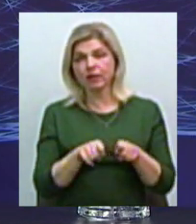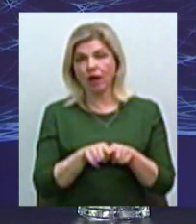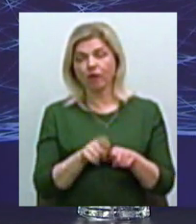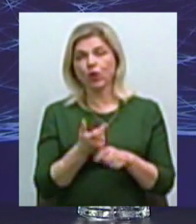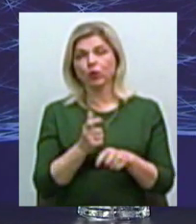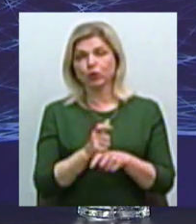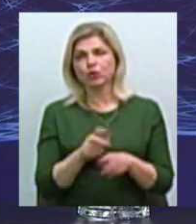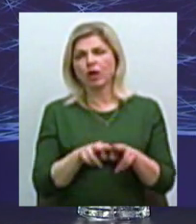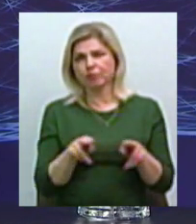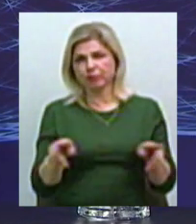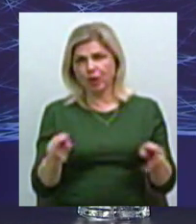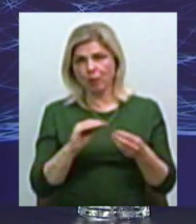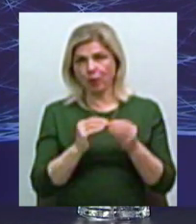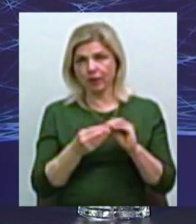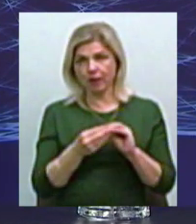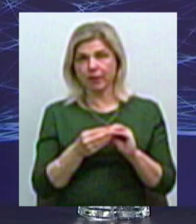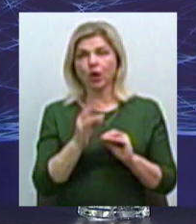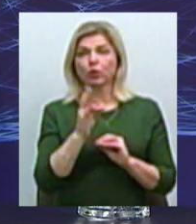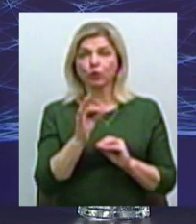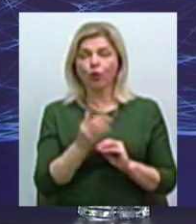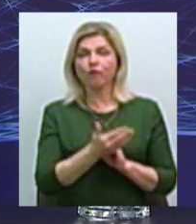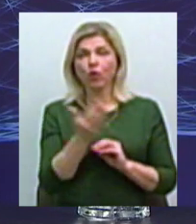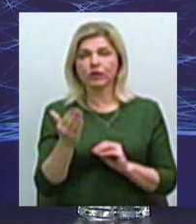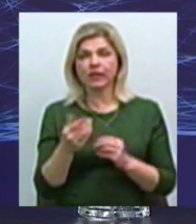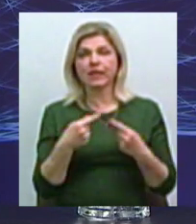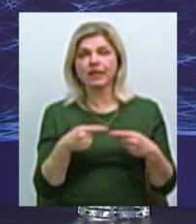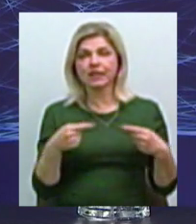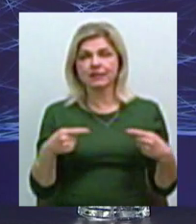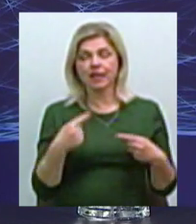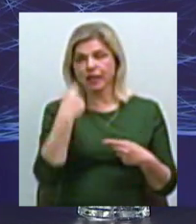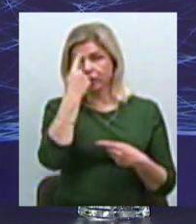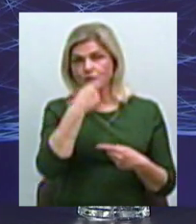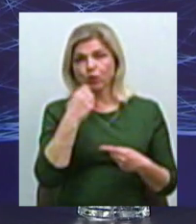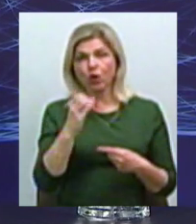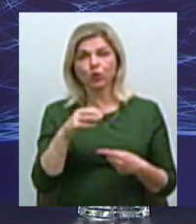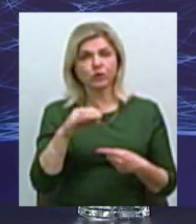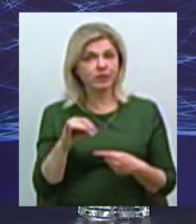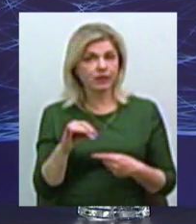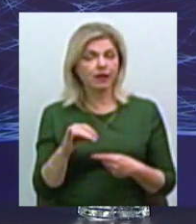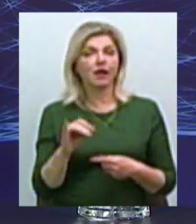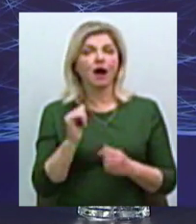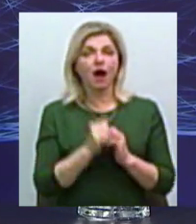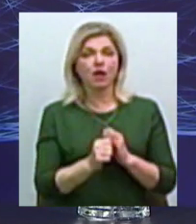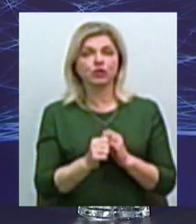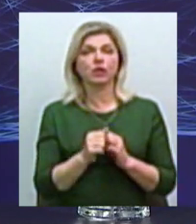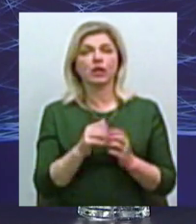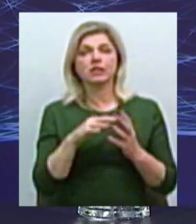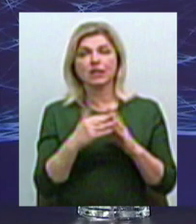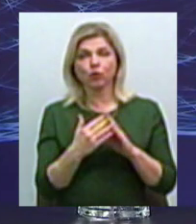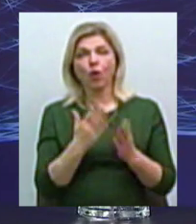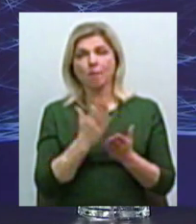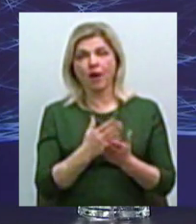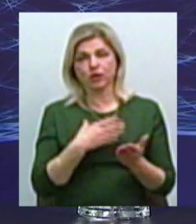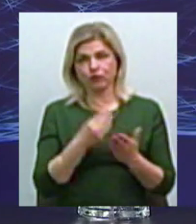у них і проблеми. Але в той же час вони різні в тому індивідуальності. Також кожне село має свою ізюминку,